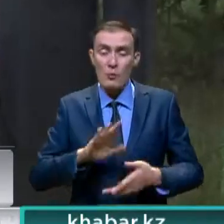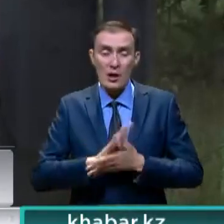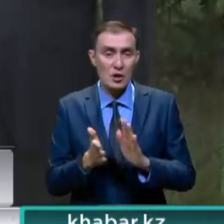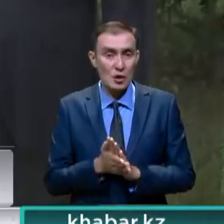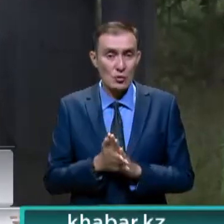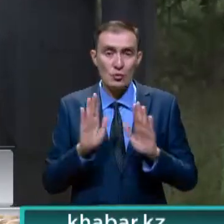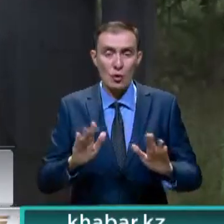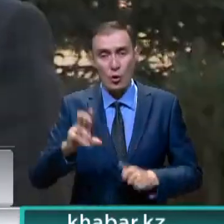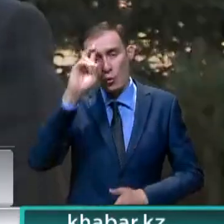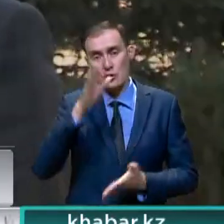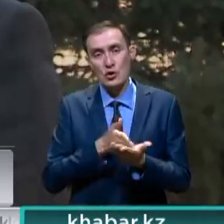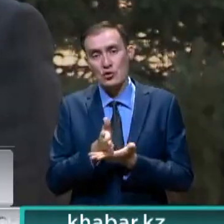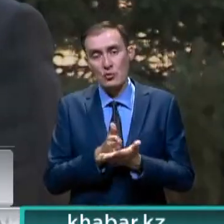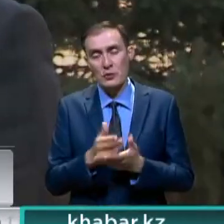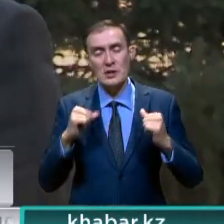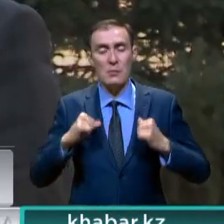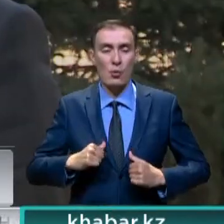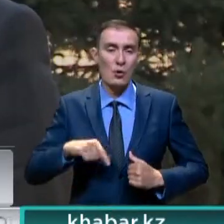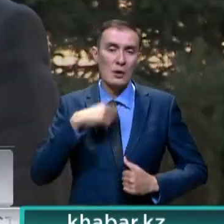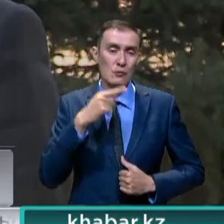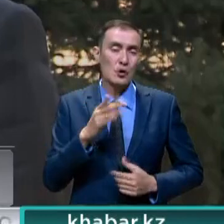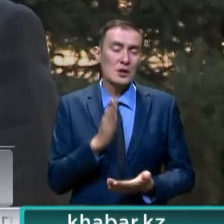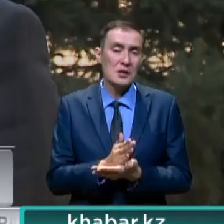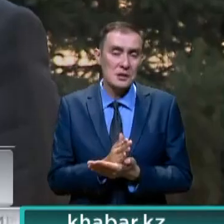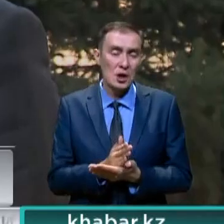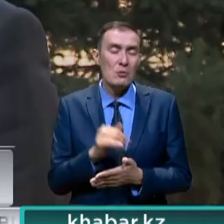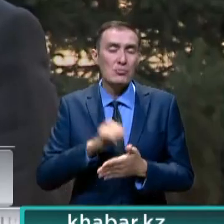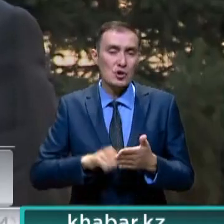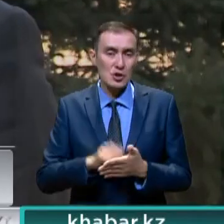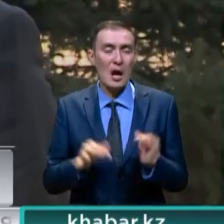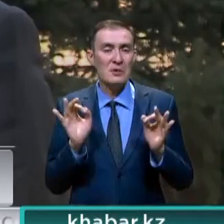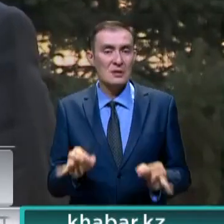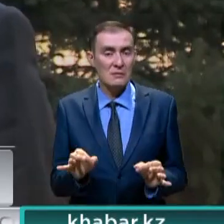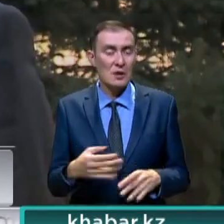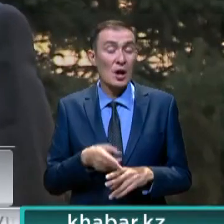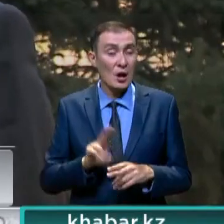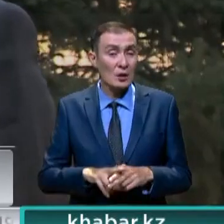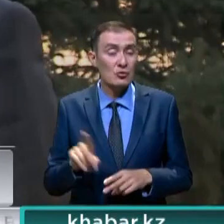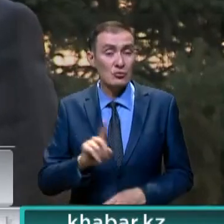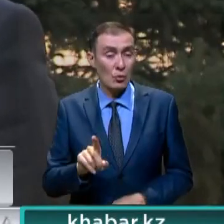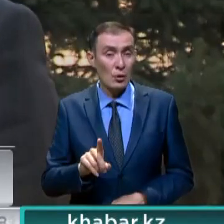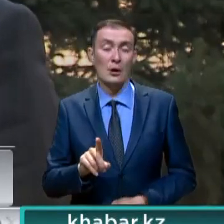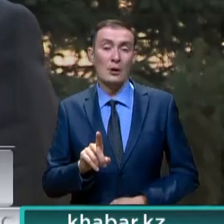дел лишь чиновники. Есть на это объективные несколько причин. В основном это один из причин – это